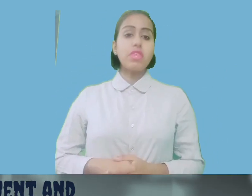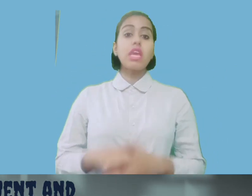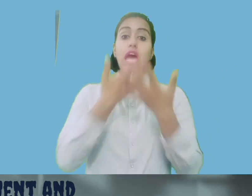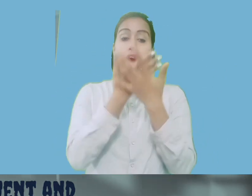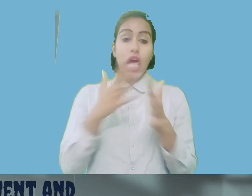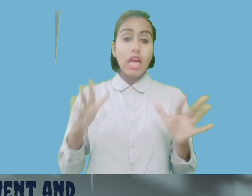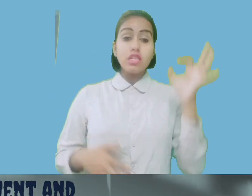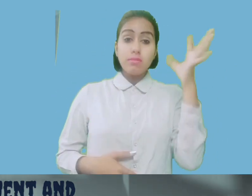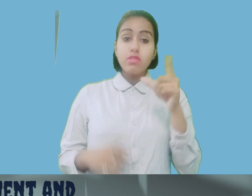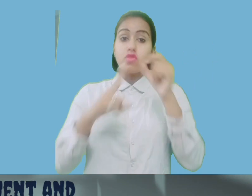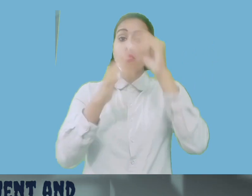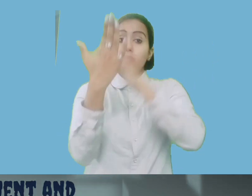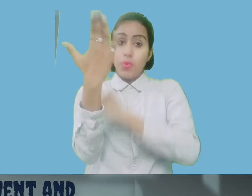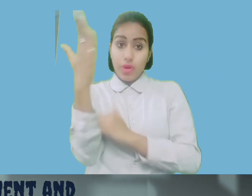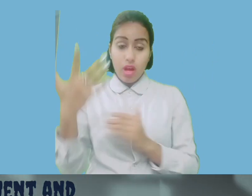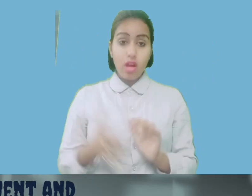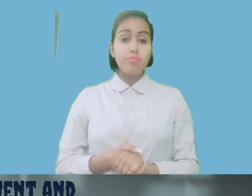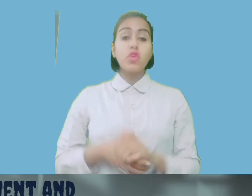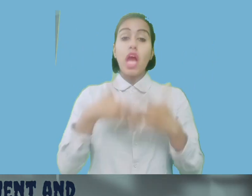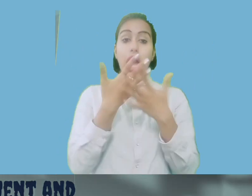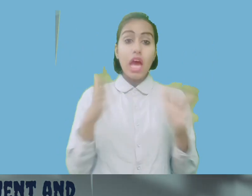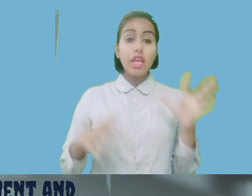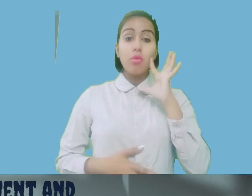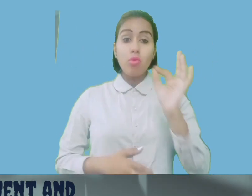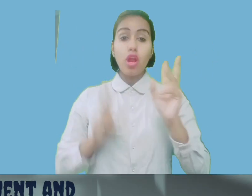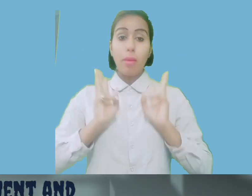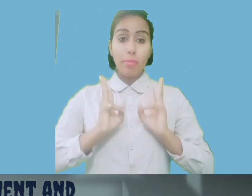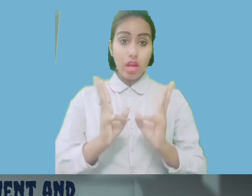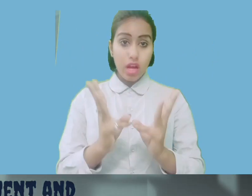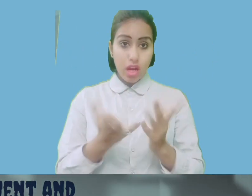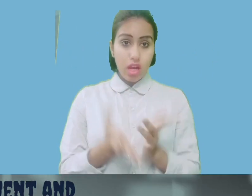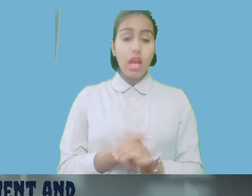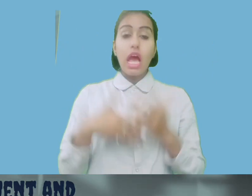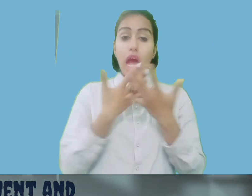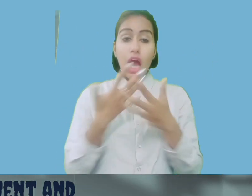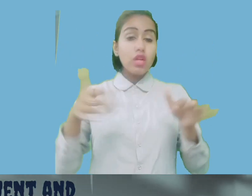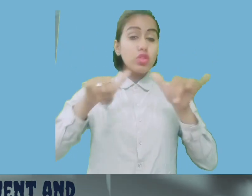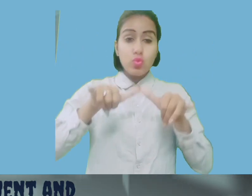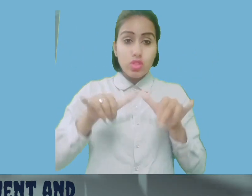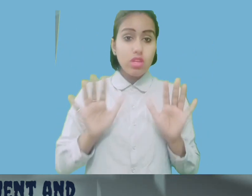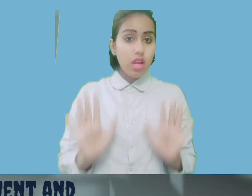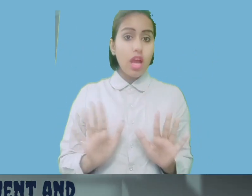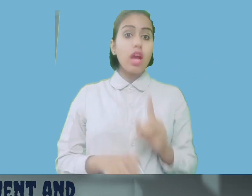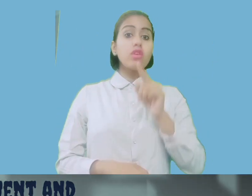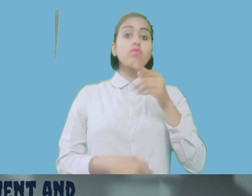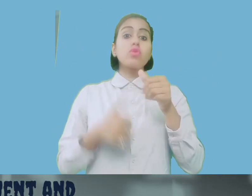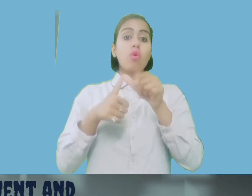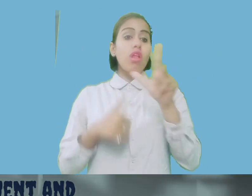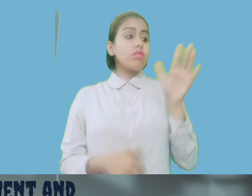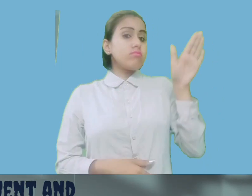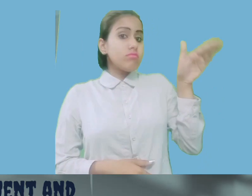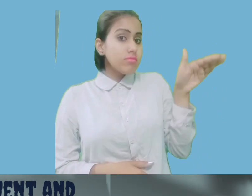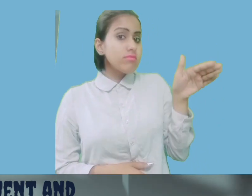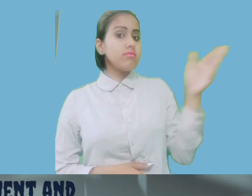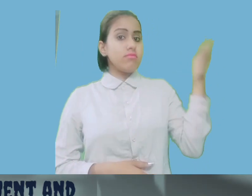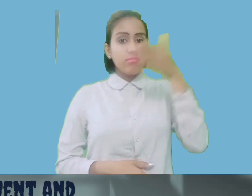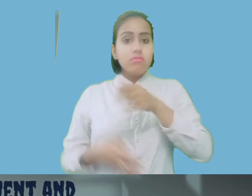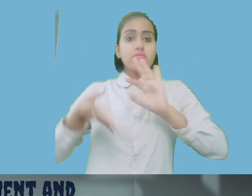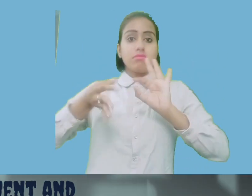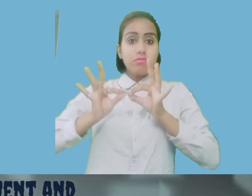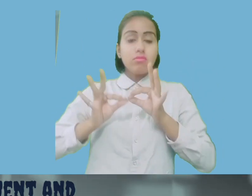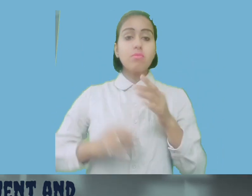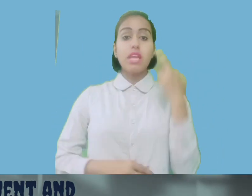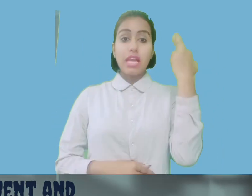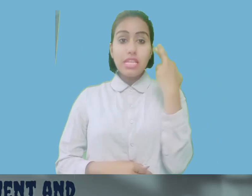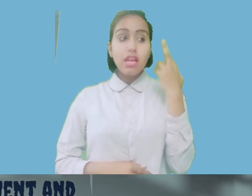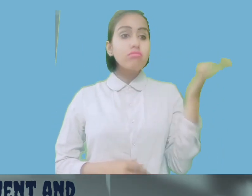दादाजी, तो हमने उसको एजुकेशन के लिए हमेशा से पहला स्टेप रखा, मोटिवेट किया। तो इंदौर में जो स्कूल है, इंदौर